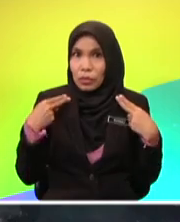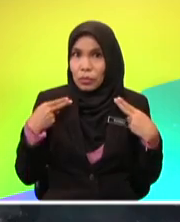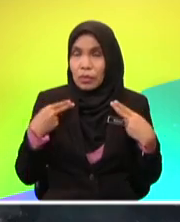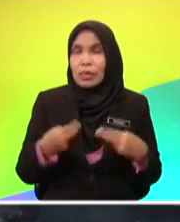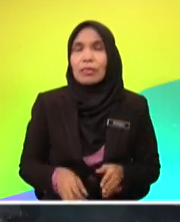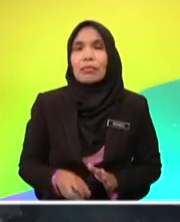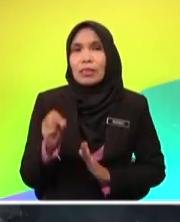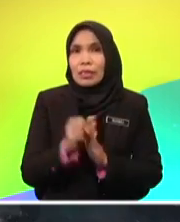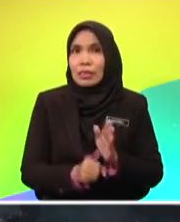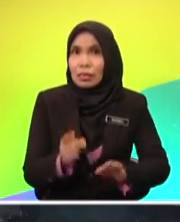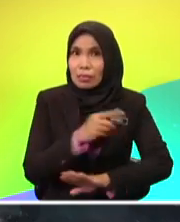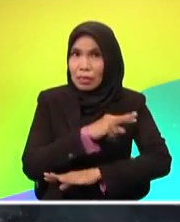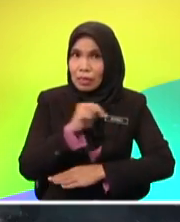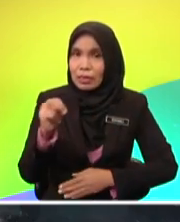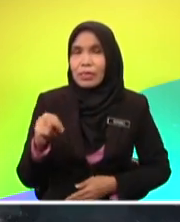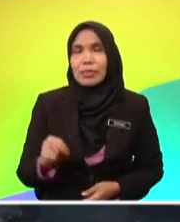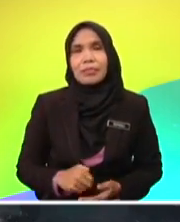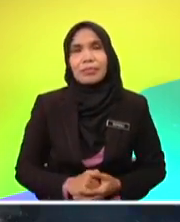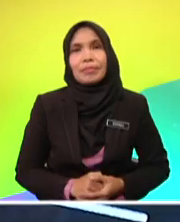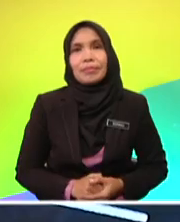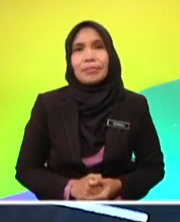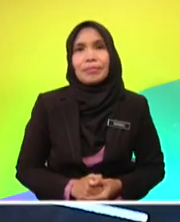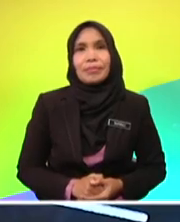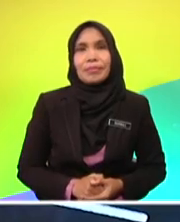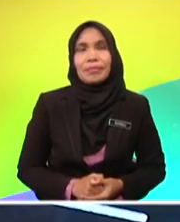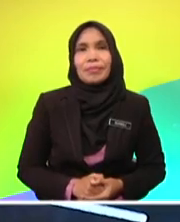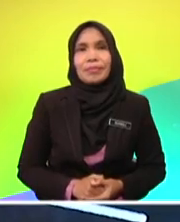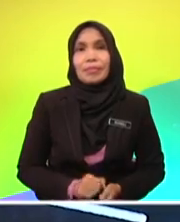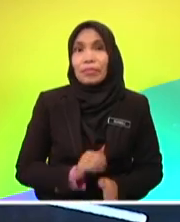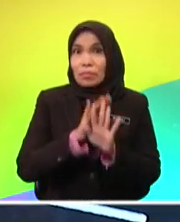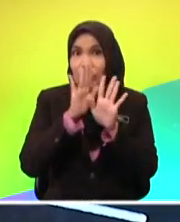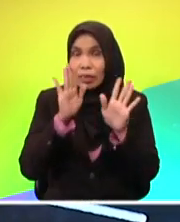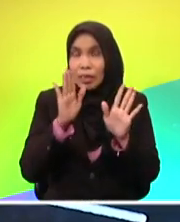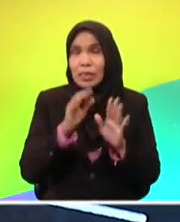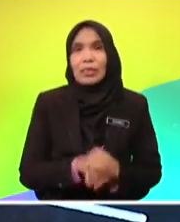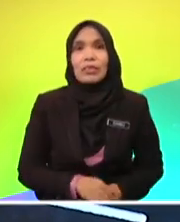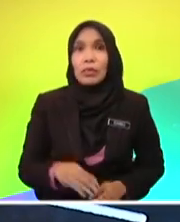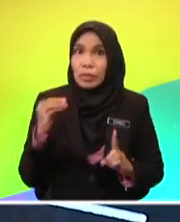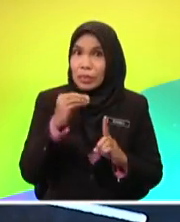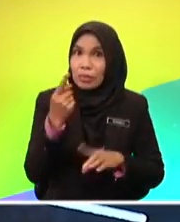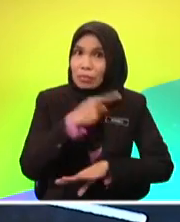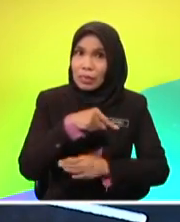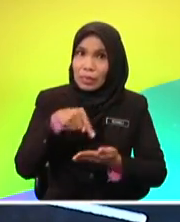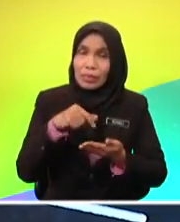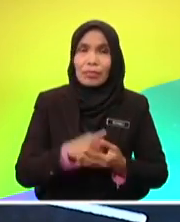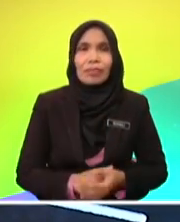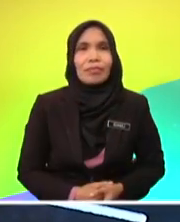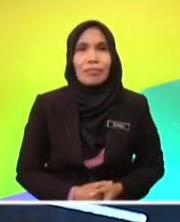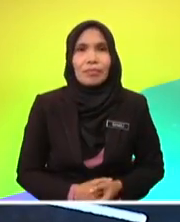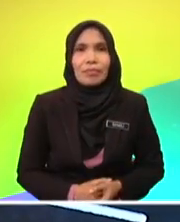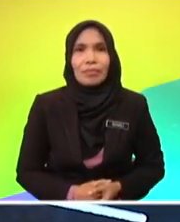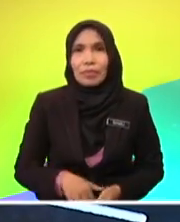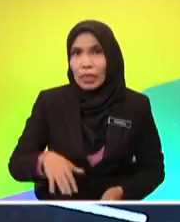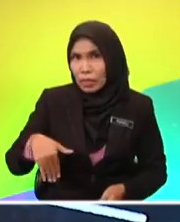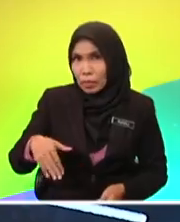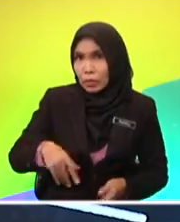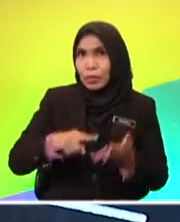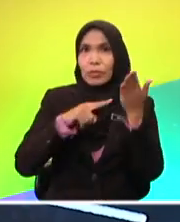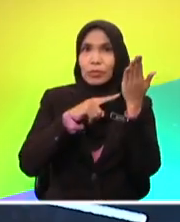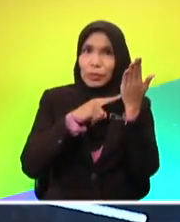jelas tentang objektif kita pada hari ini untuk murid-murid yang bersama dengan kita. Tapi sebelum kita nak mulakan